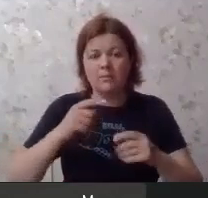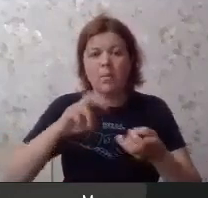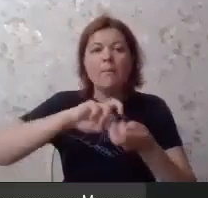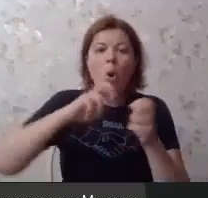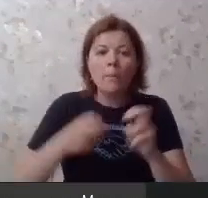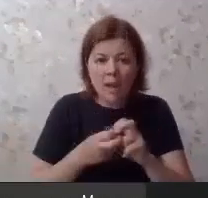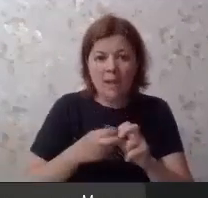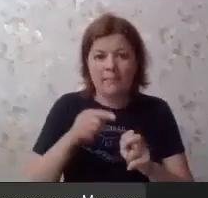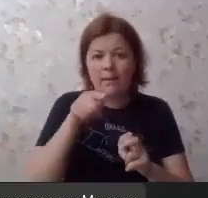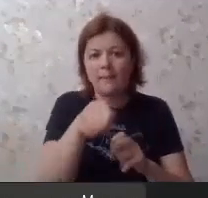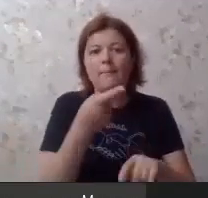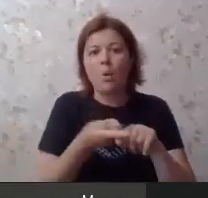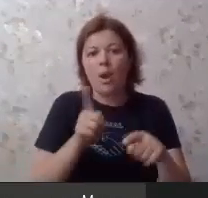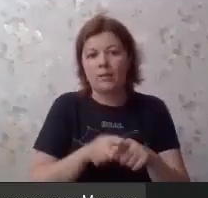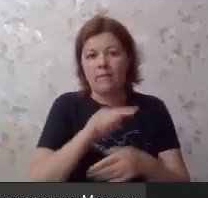вопросу. И поэтому,